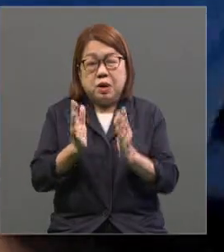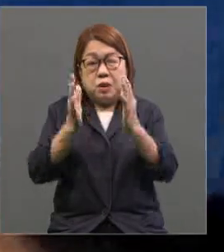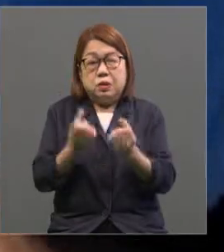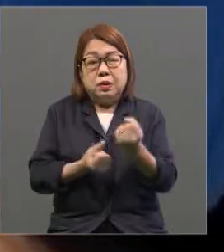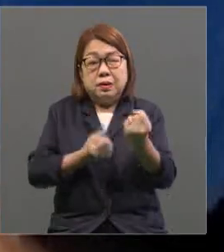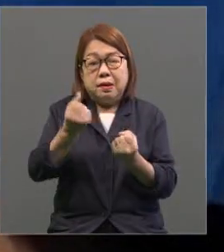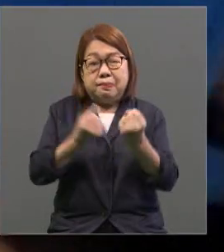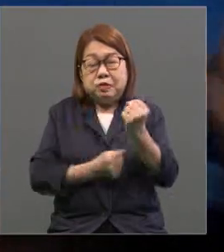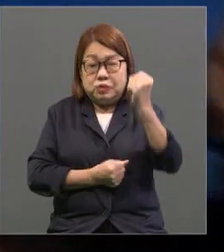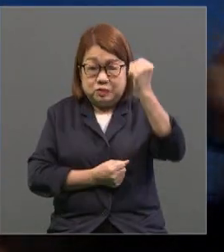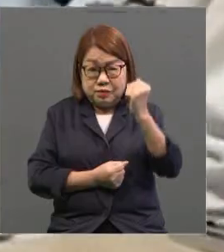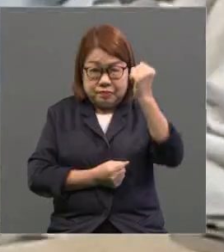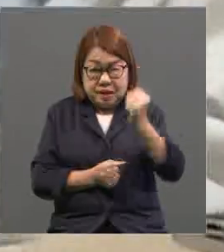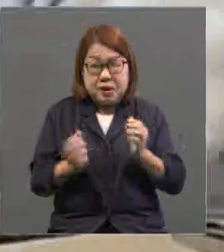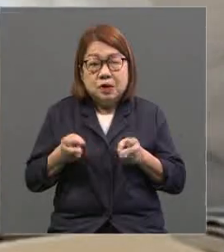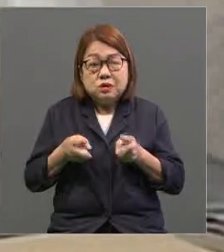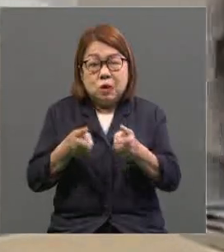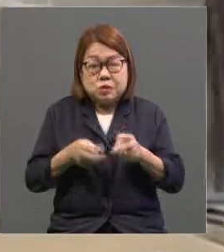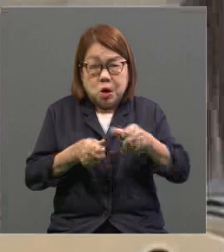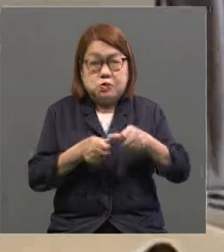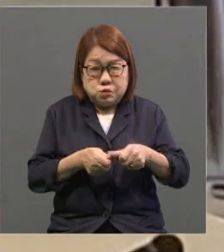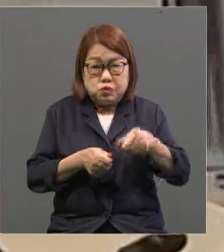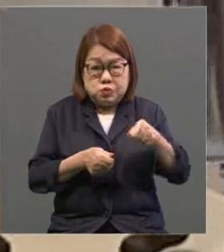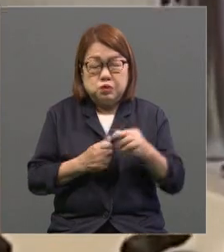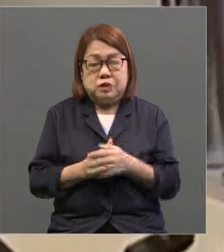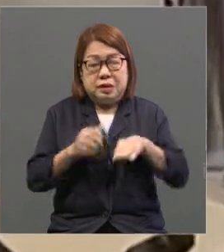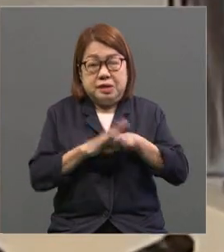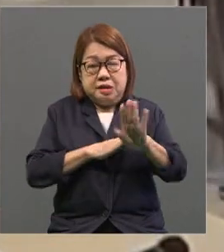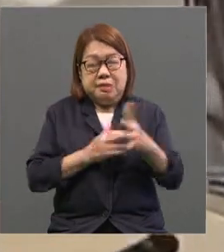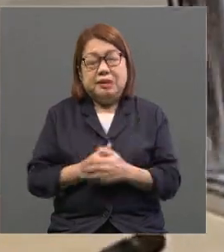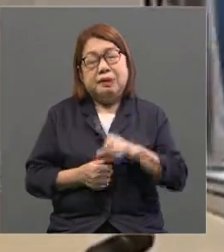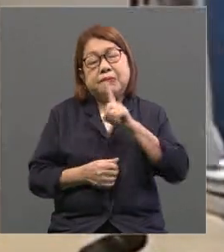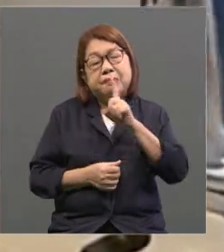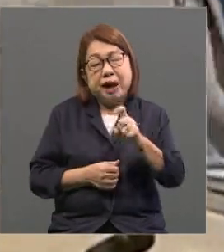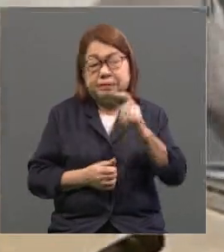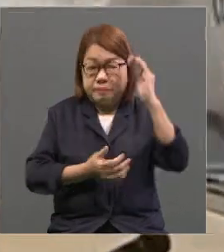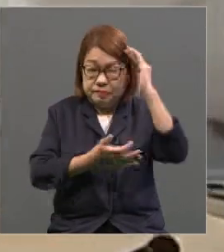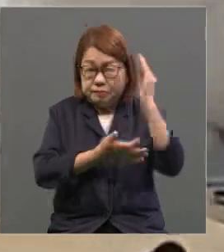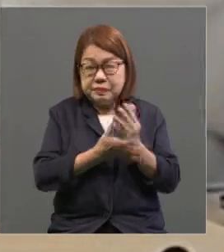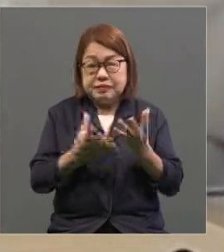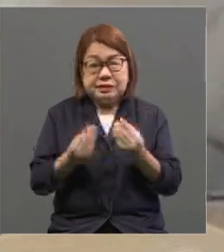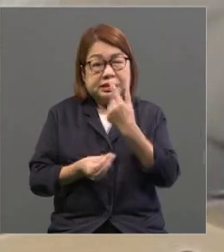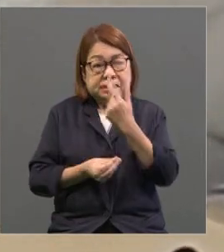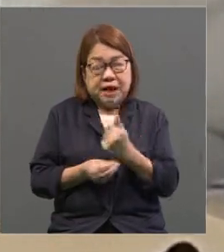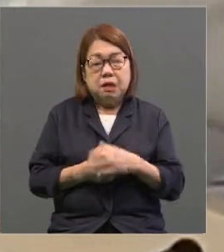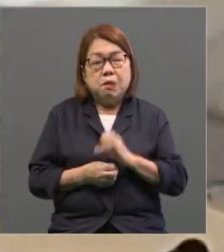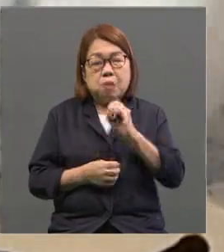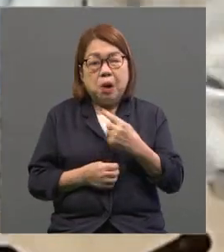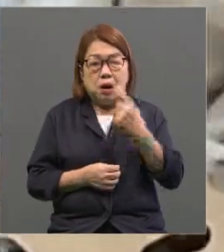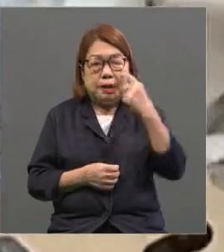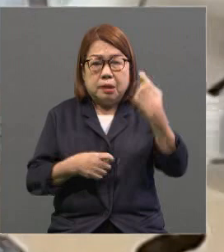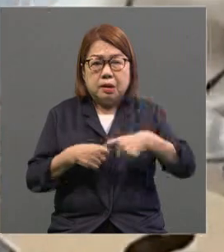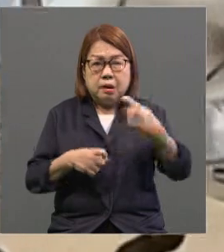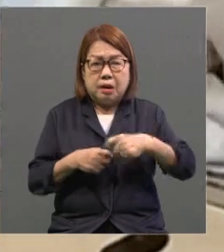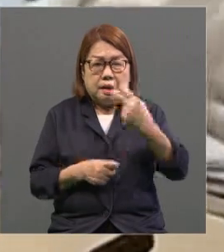ไปไหนก็จริงคุณผู้ชมแต่พอตำรวจเนี่ยเอาตัวไปที่ไปสอบสวนที่สน.ดินแดงคนขับอ้างว่ามองไม่เห็น